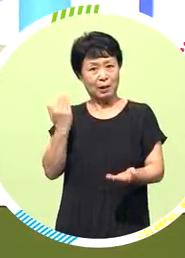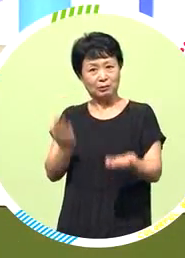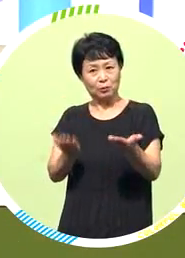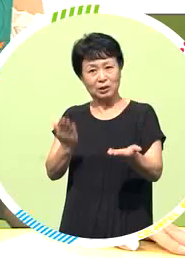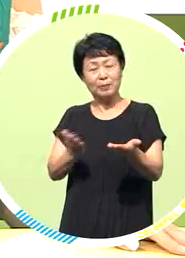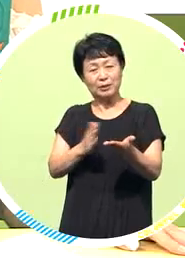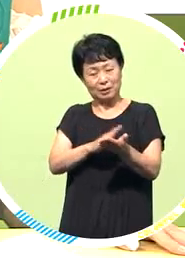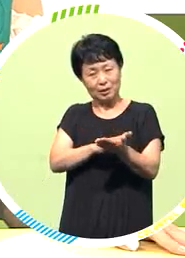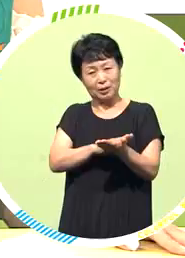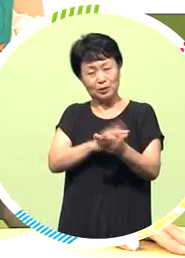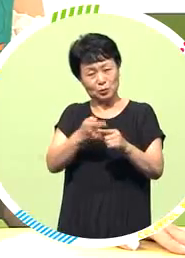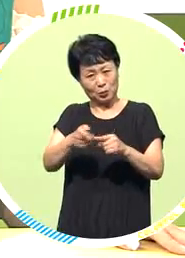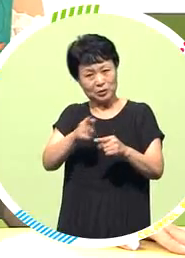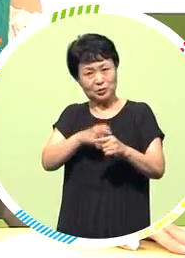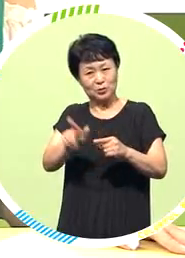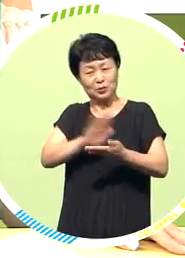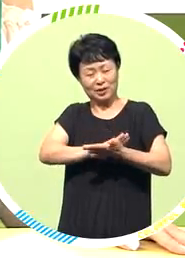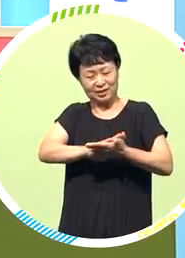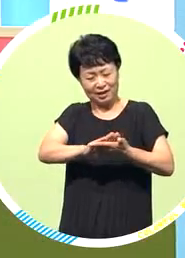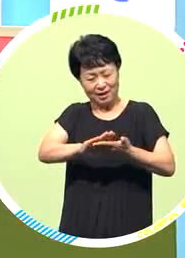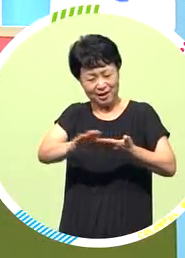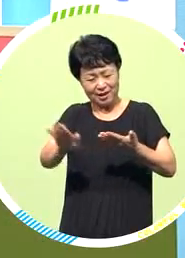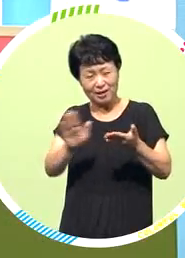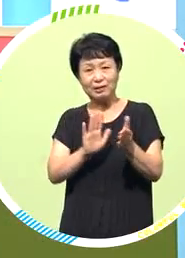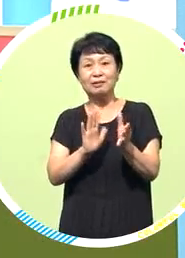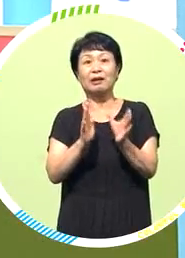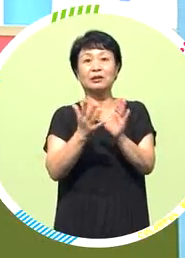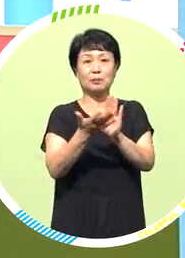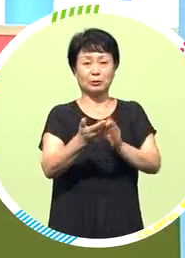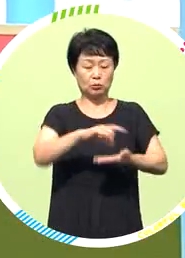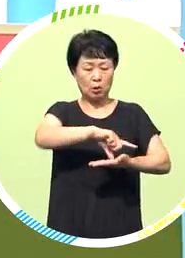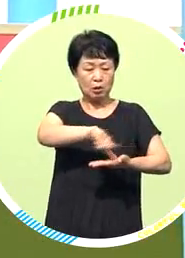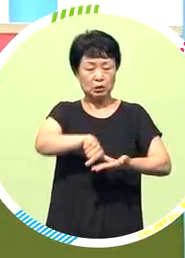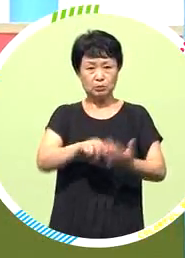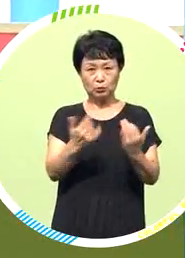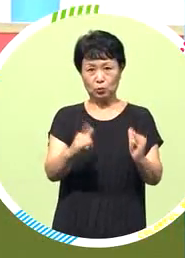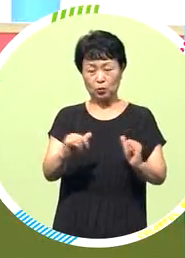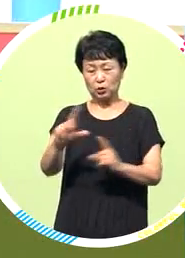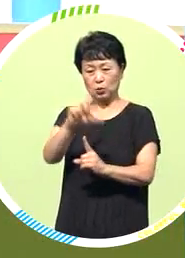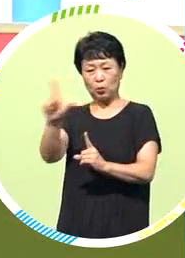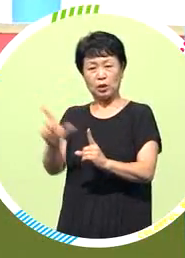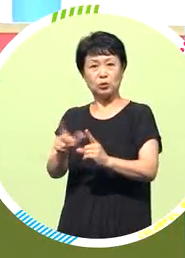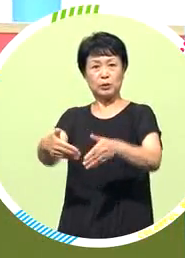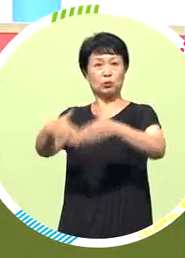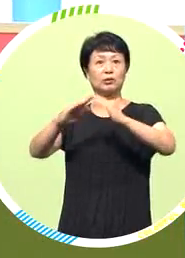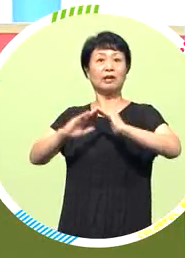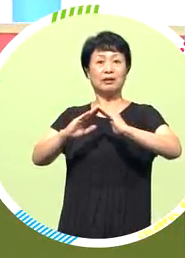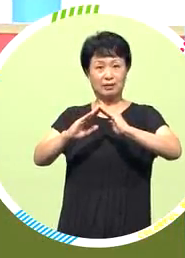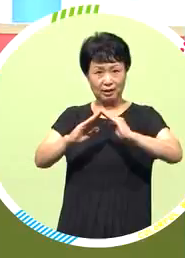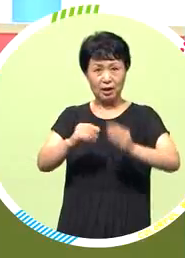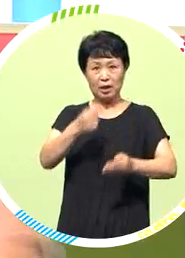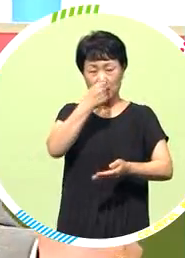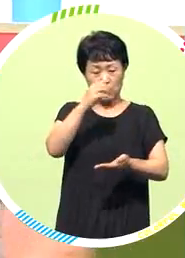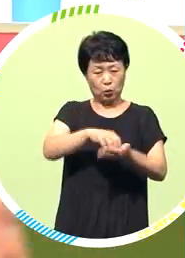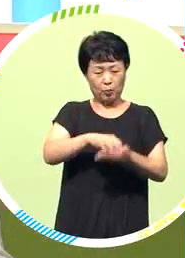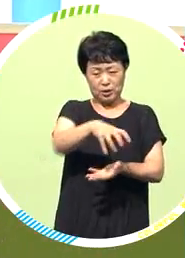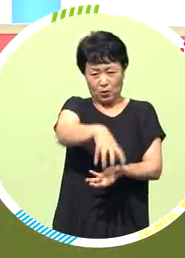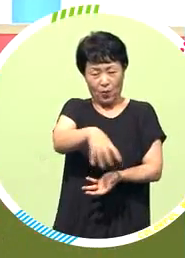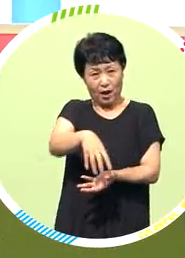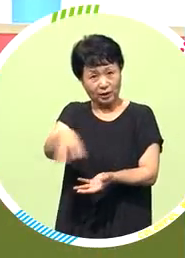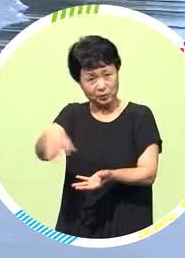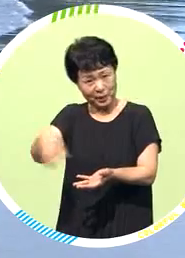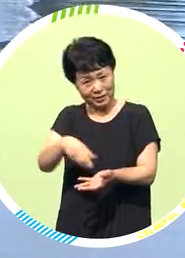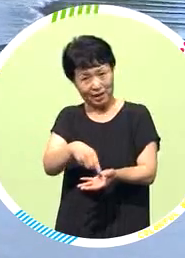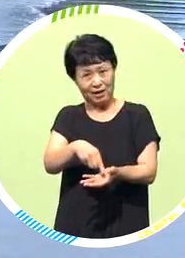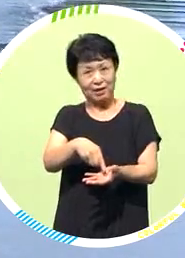るんですね。っていうのは地元の皆さんがねこう一生懸命やってくださって NPO なんか作ってくださってね、それで普段からそのゴミを集めたりと